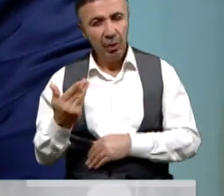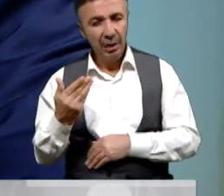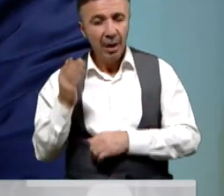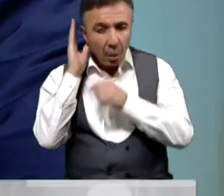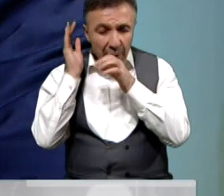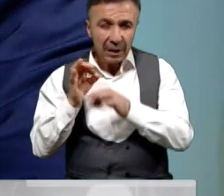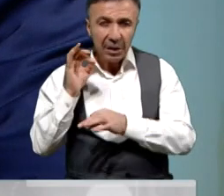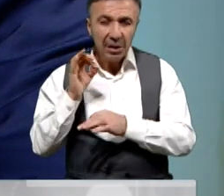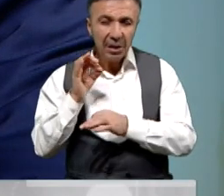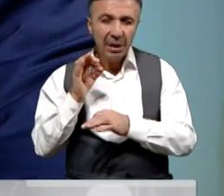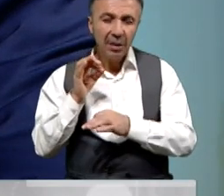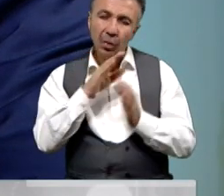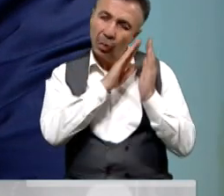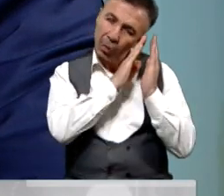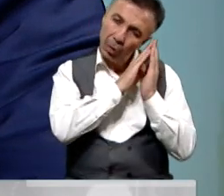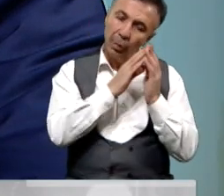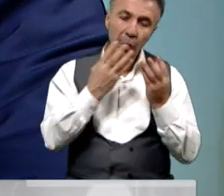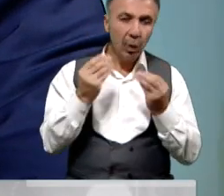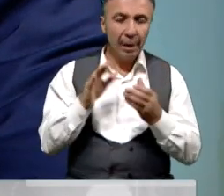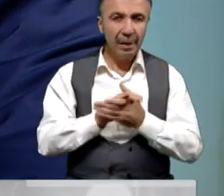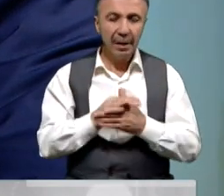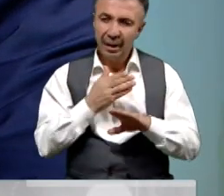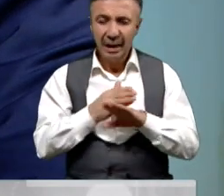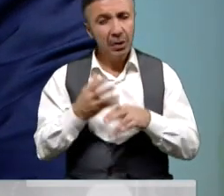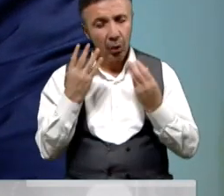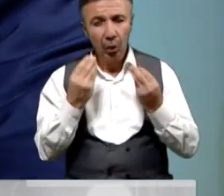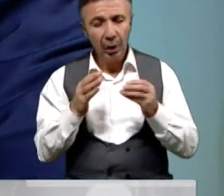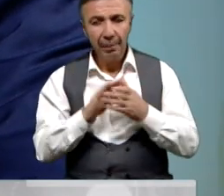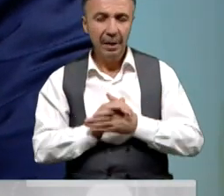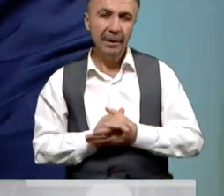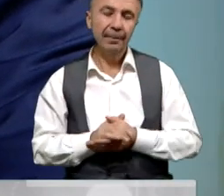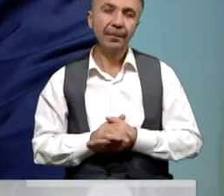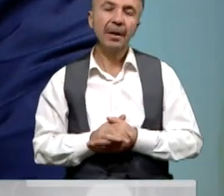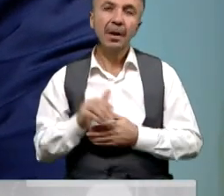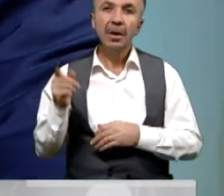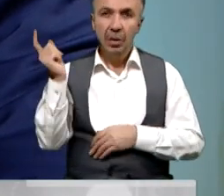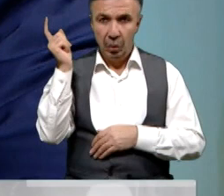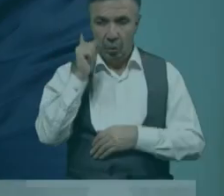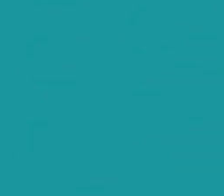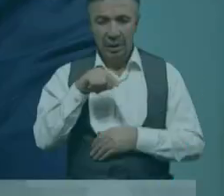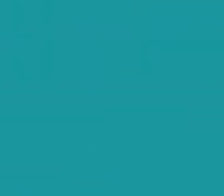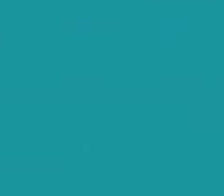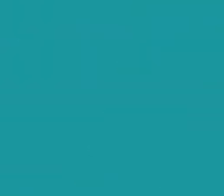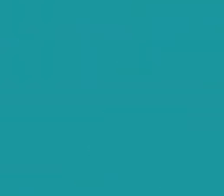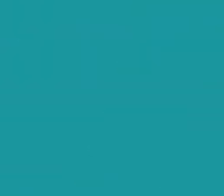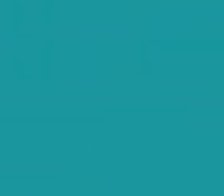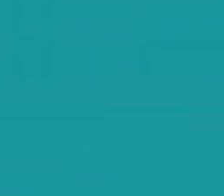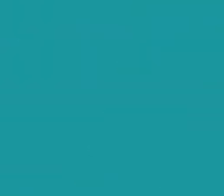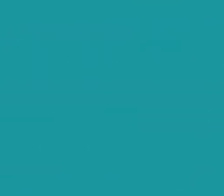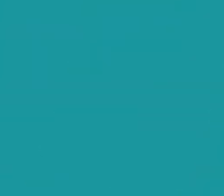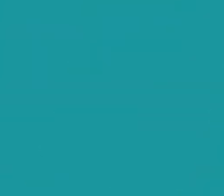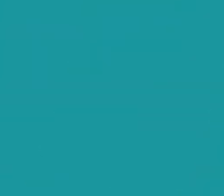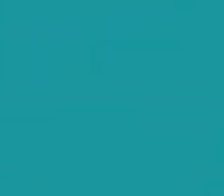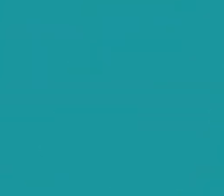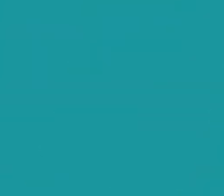uykuya dalmış Olabilir insanlık halidir böyle durumlar olabilir o yüzden burada önemli olan vakittir